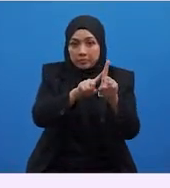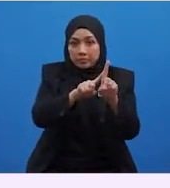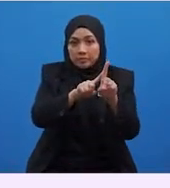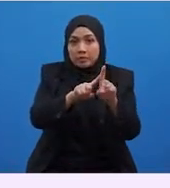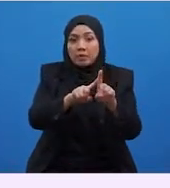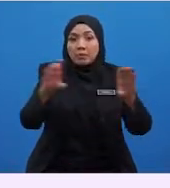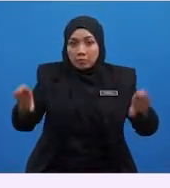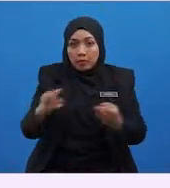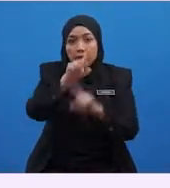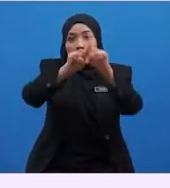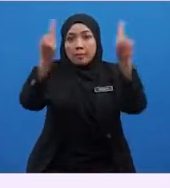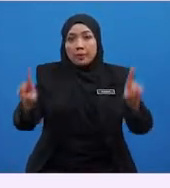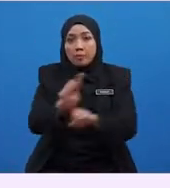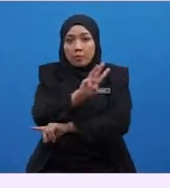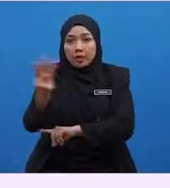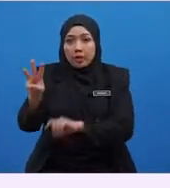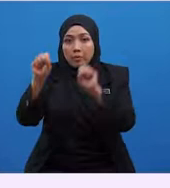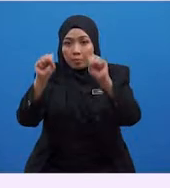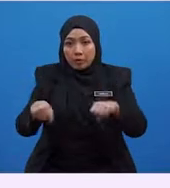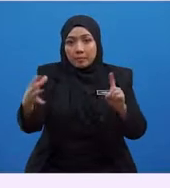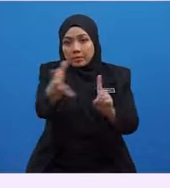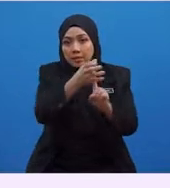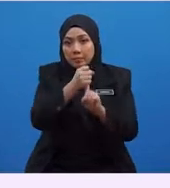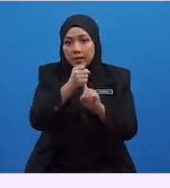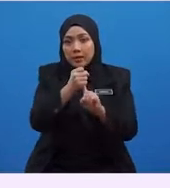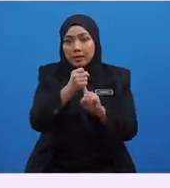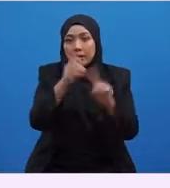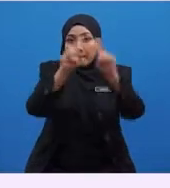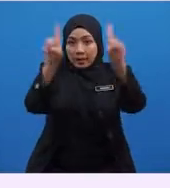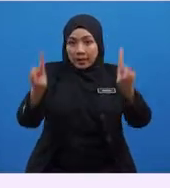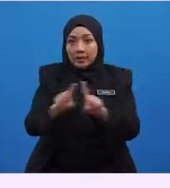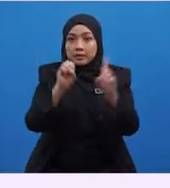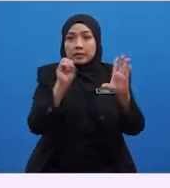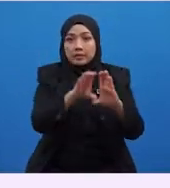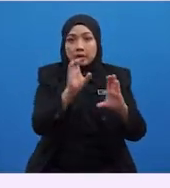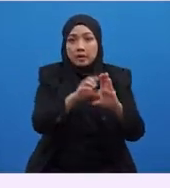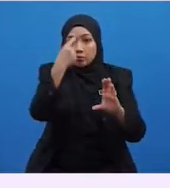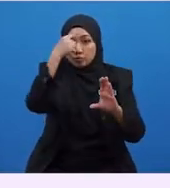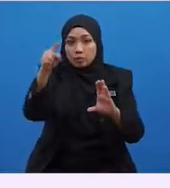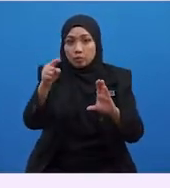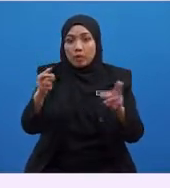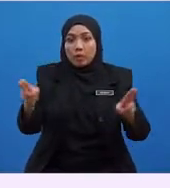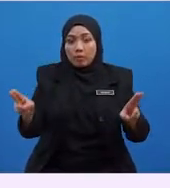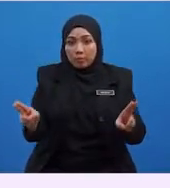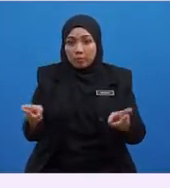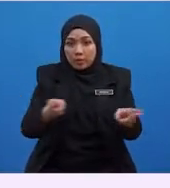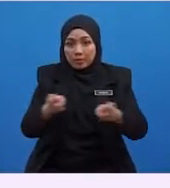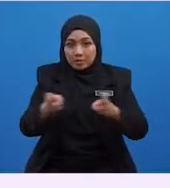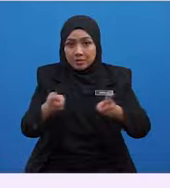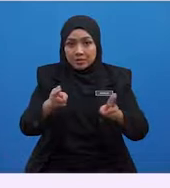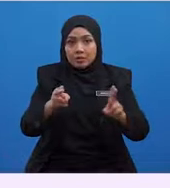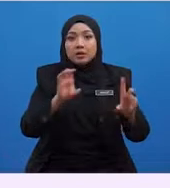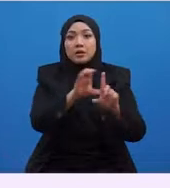boleh mencapai pangkalan data untuk mengakses data-data yang disimpan dalam pelayan tersebut.